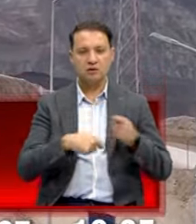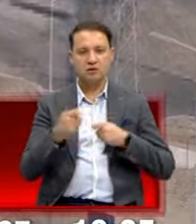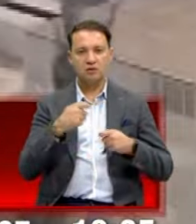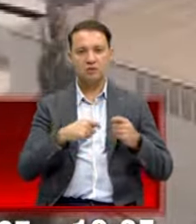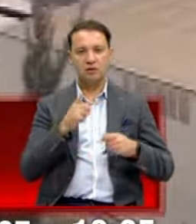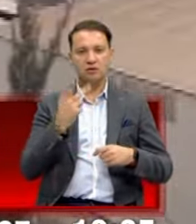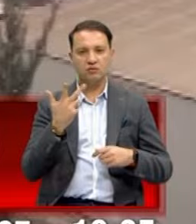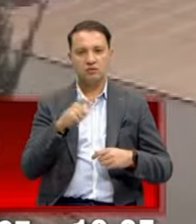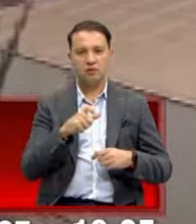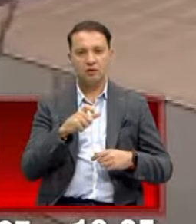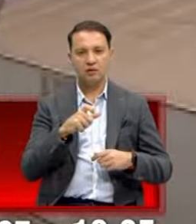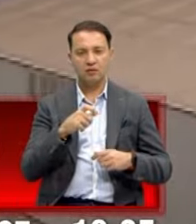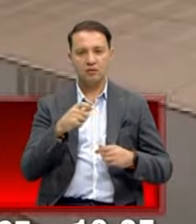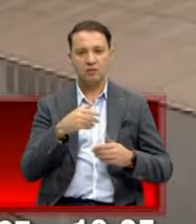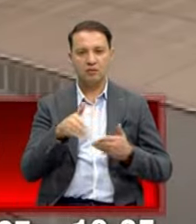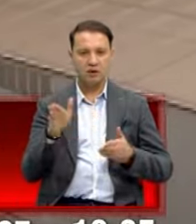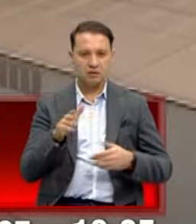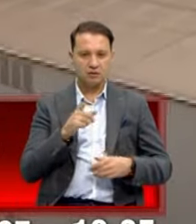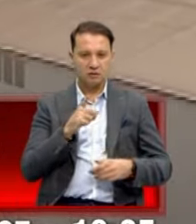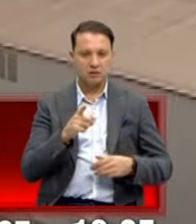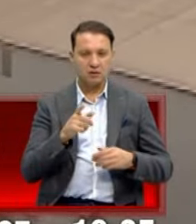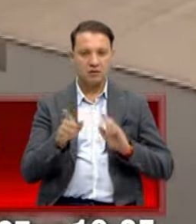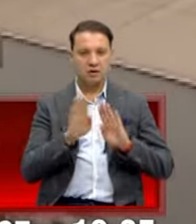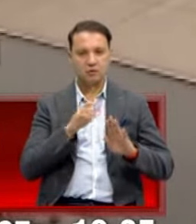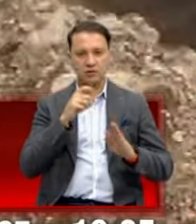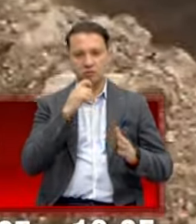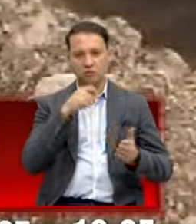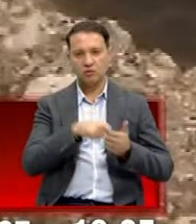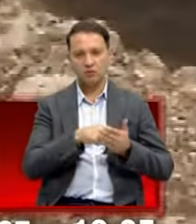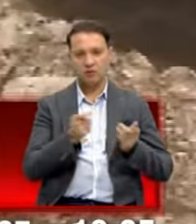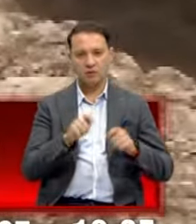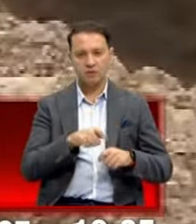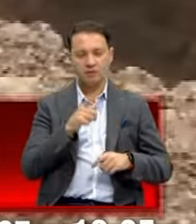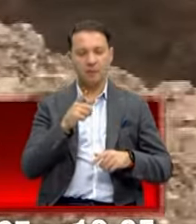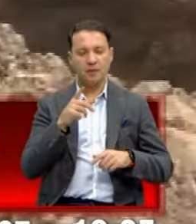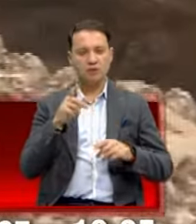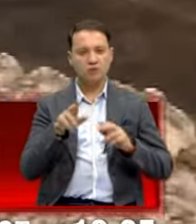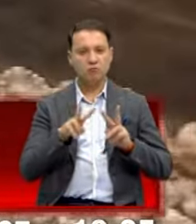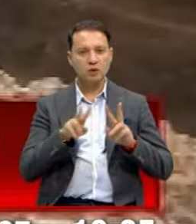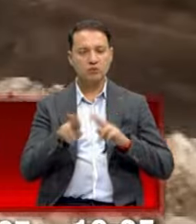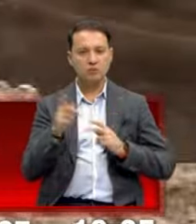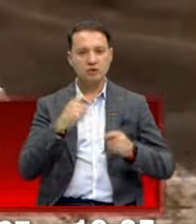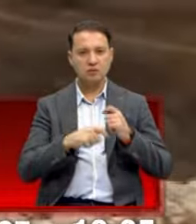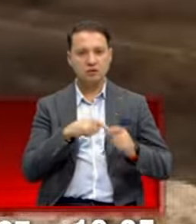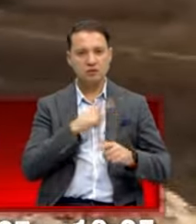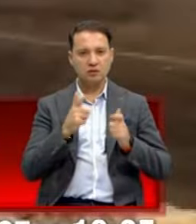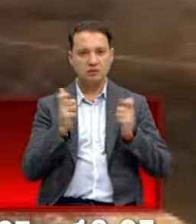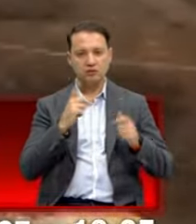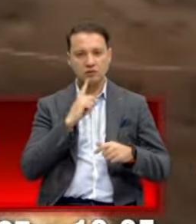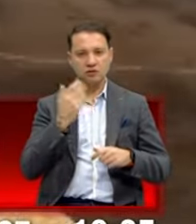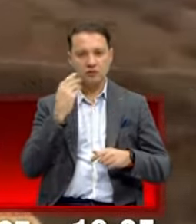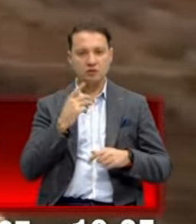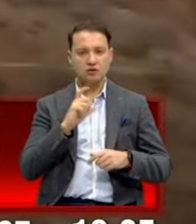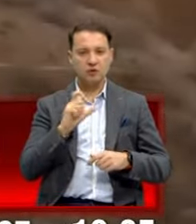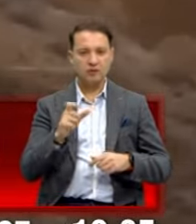işletme 3 ay men edildi. Kapısına mühür vuruldu. Kurum işletmenin kapasitesini artırdıkları yönündeki